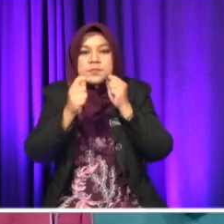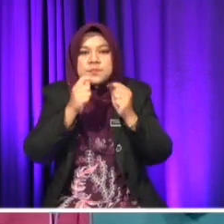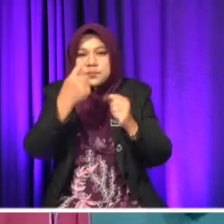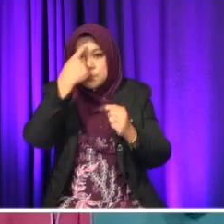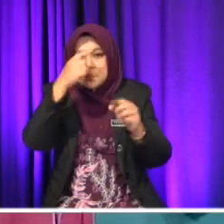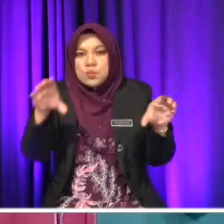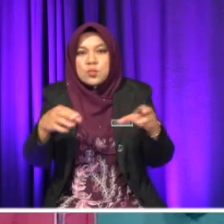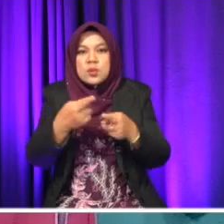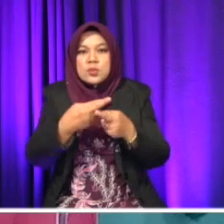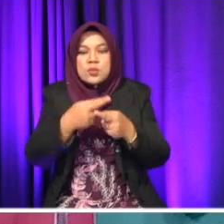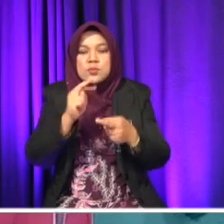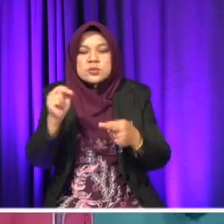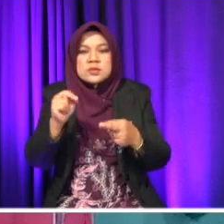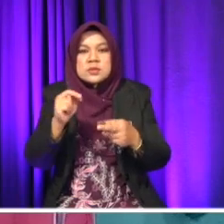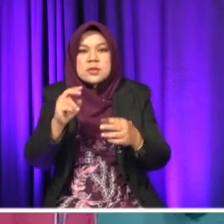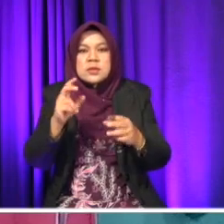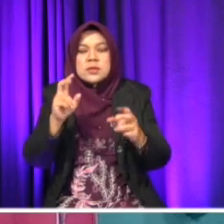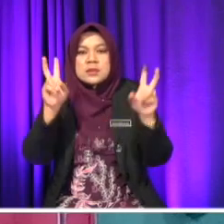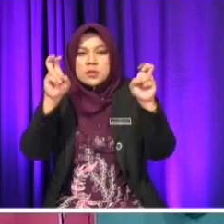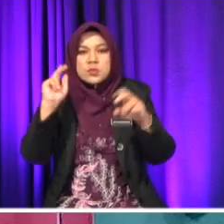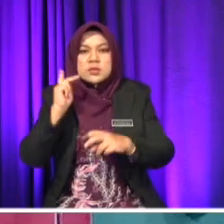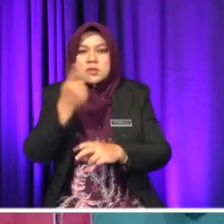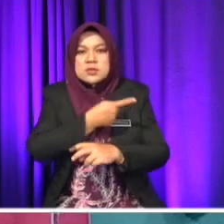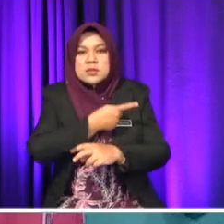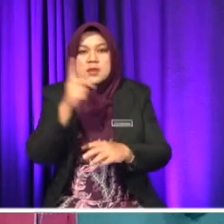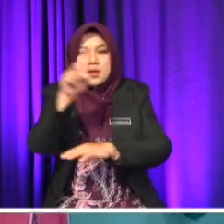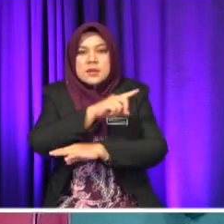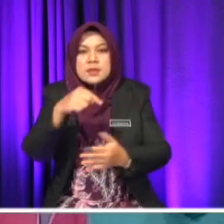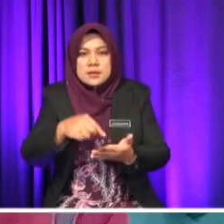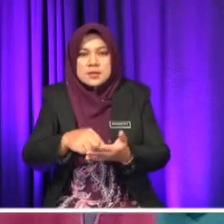rumusan isu kita hari ini ialah isu ketika